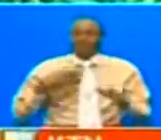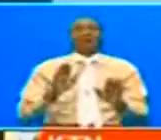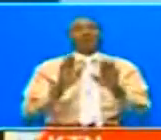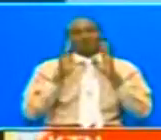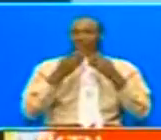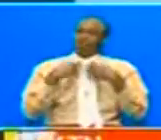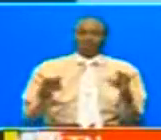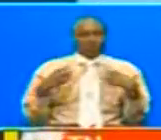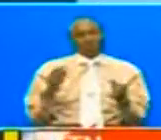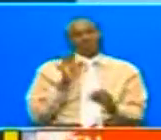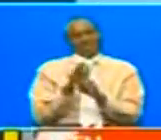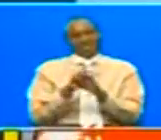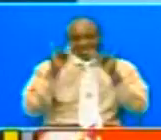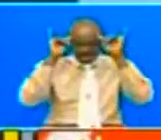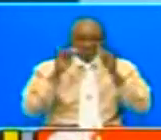hiyo.